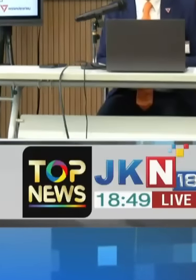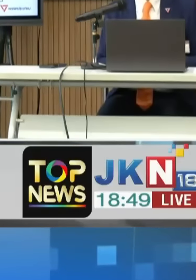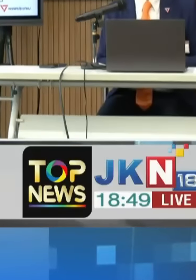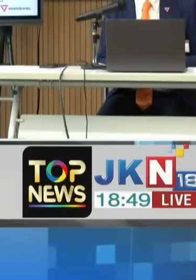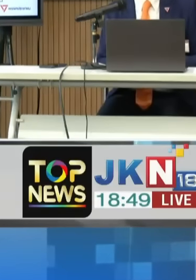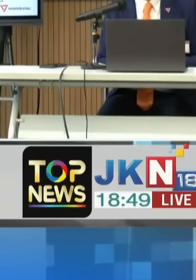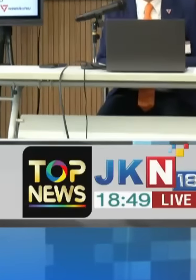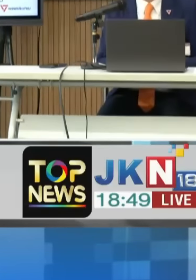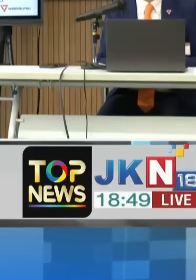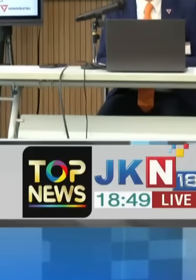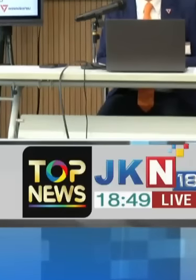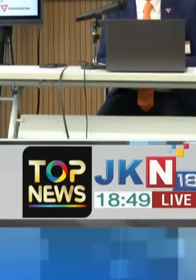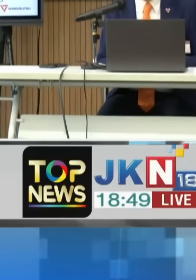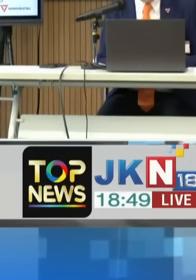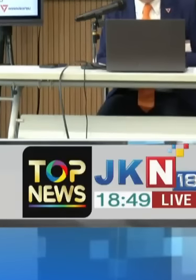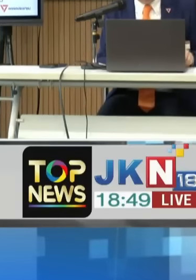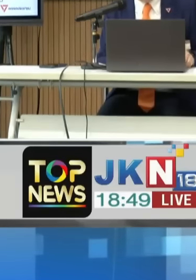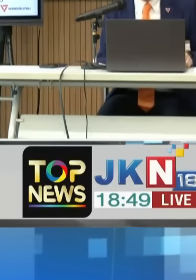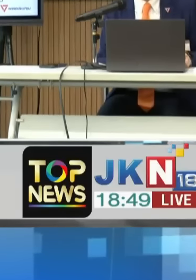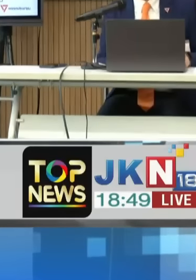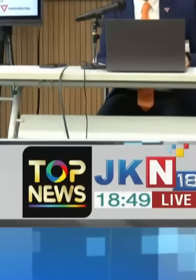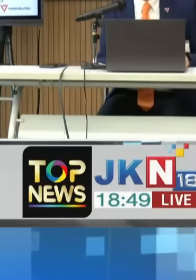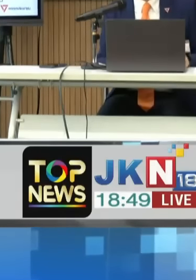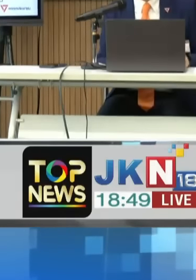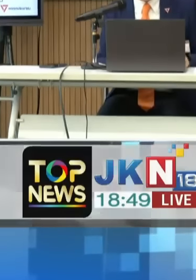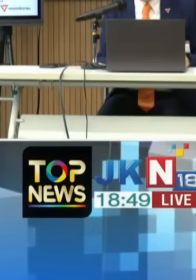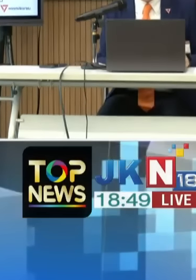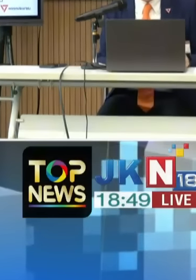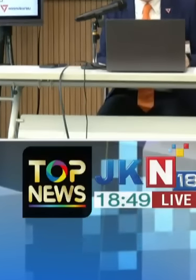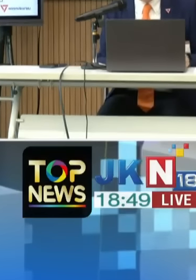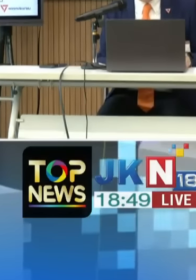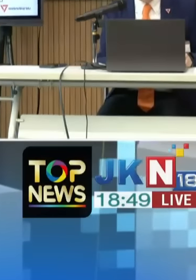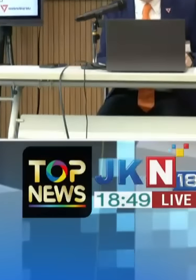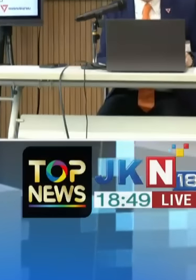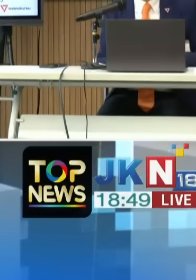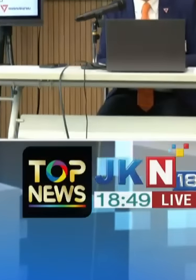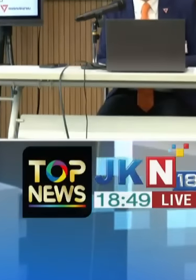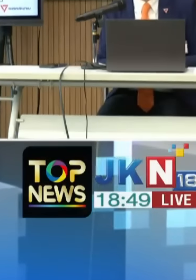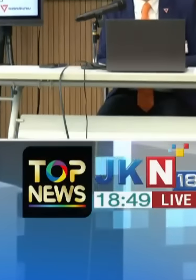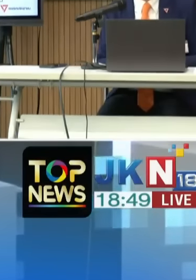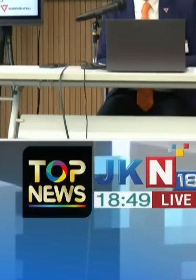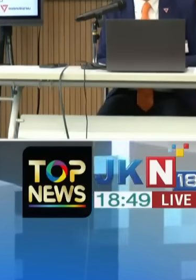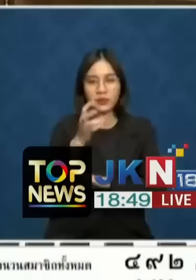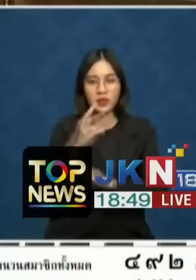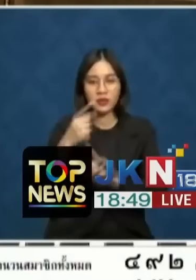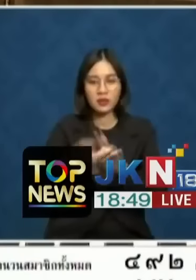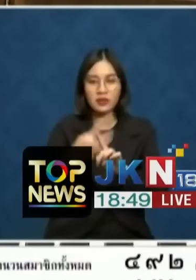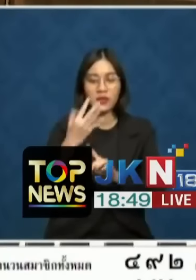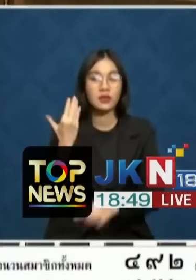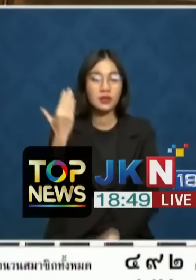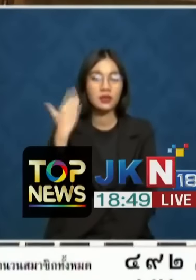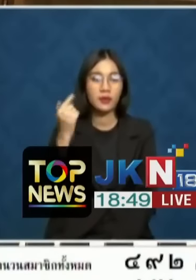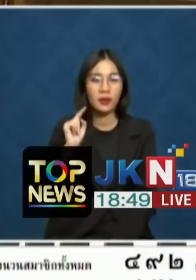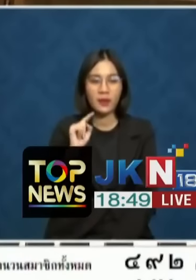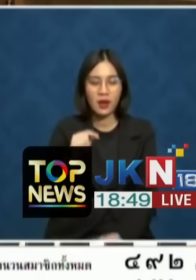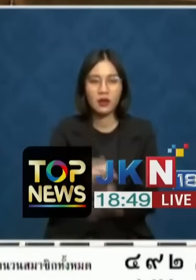ฉบับย่อนะแล้วเมื่อวานนี้มีการอภิปรายในสภานะโอ้เป็นที่ฮือฮามาก ค่ะ เมื่อเช้านี้เปิดไปนิดนึงคนบอกว่าอยากฟัง